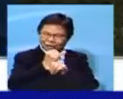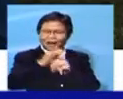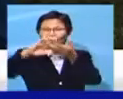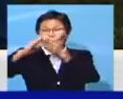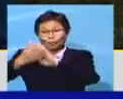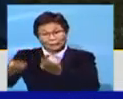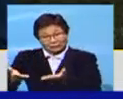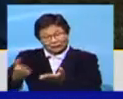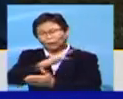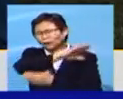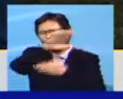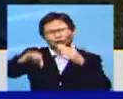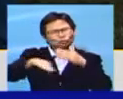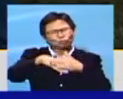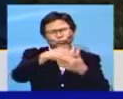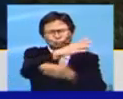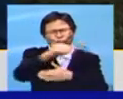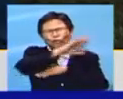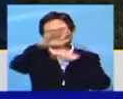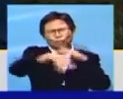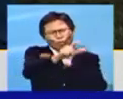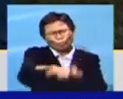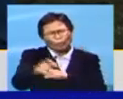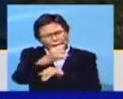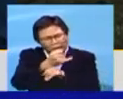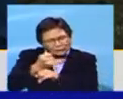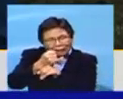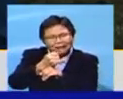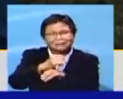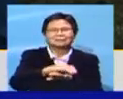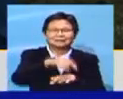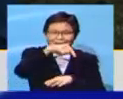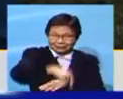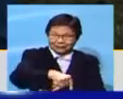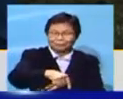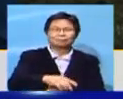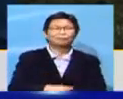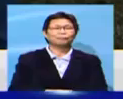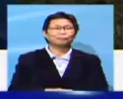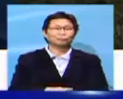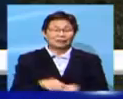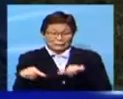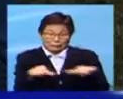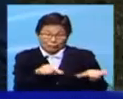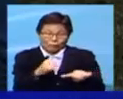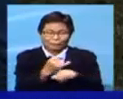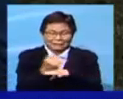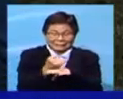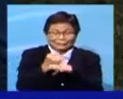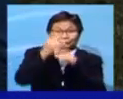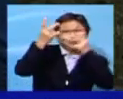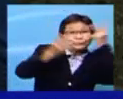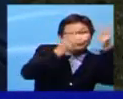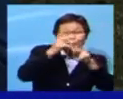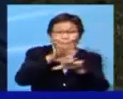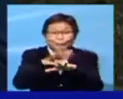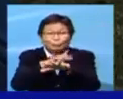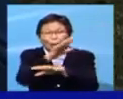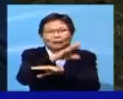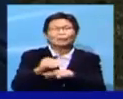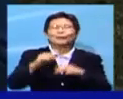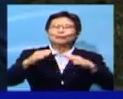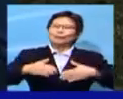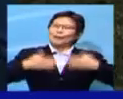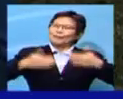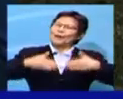dan perlu memainkan peranan dalam menjaga langkap di Pulau ini selain merancakkan industri pelancongan ia turut mensejahterakan